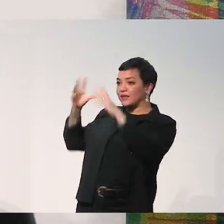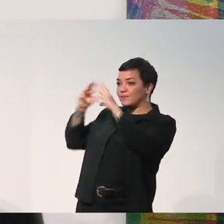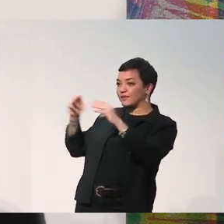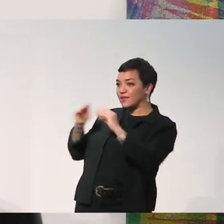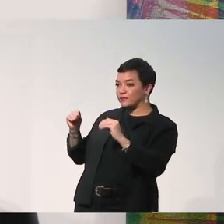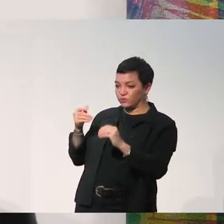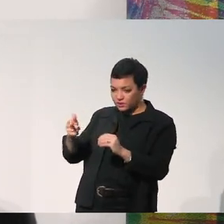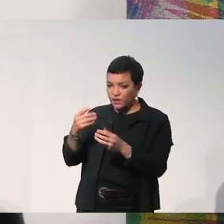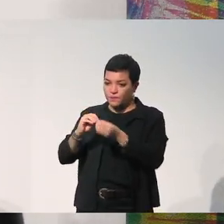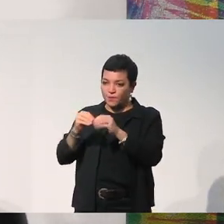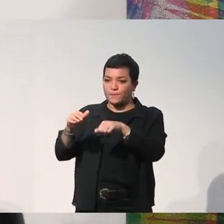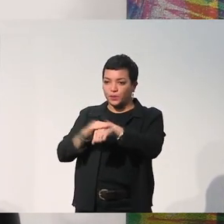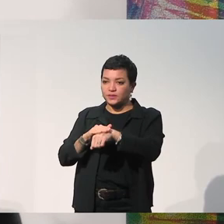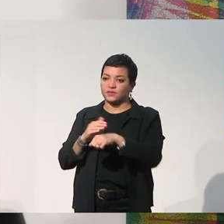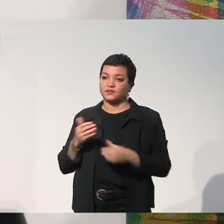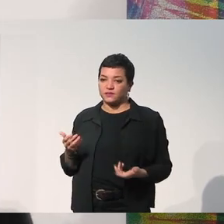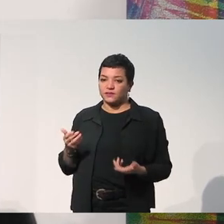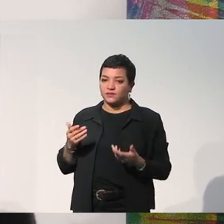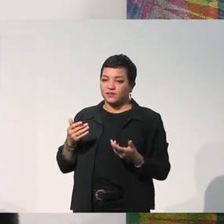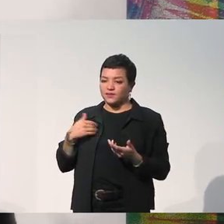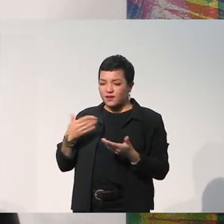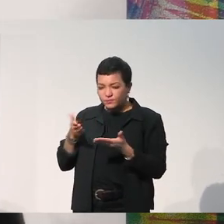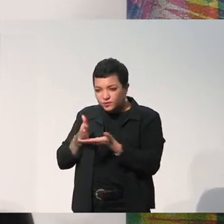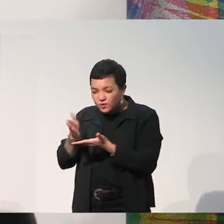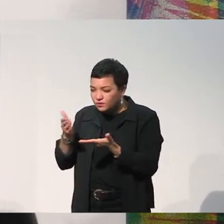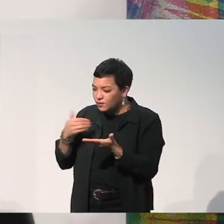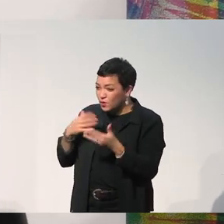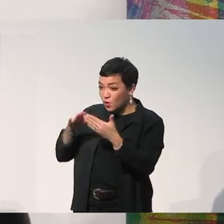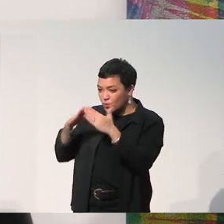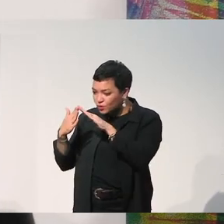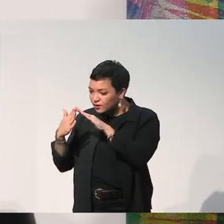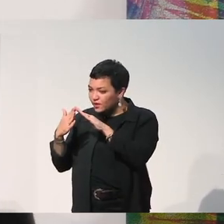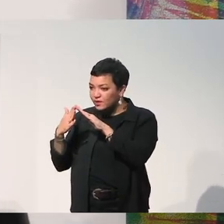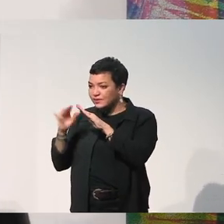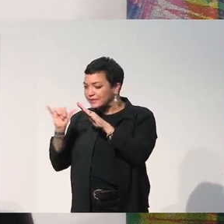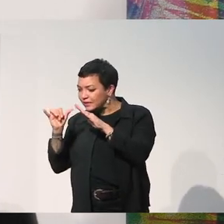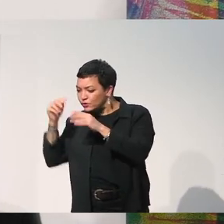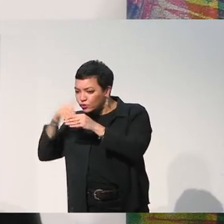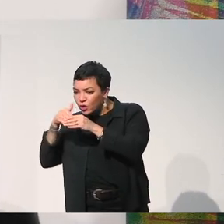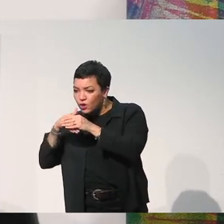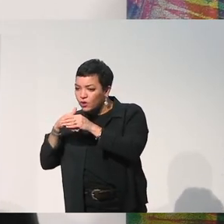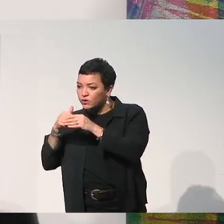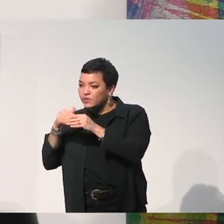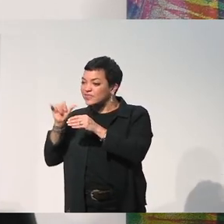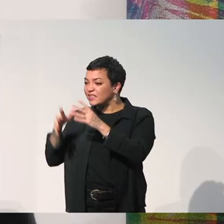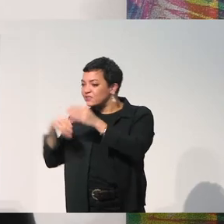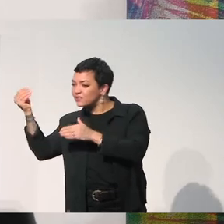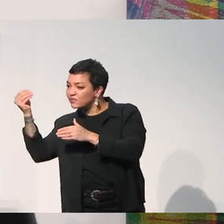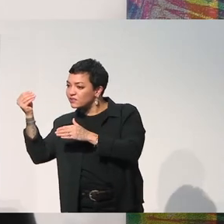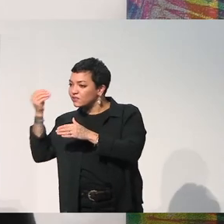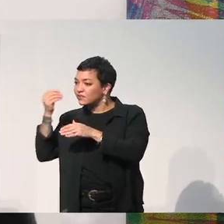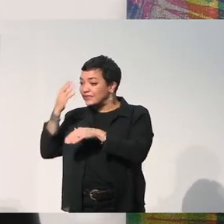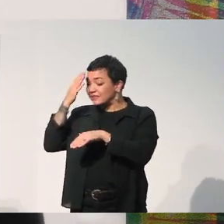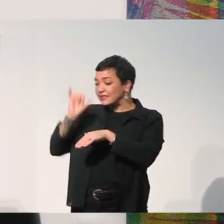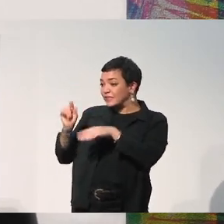famille. Ça pose la question de la communauté politique. Qu'est-ce qui fait communauté? Qui en fait partie? Qui n'en fait pas partie? Et on y